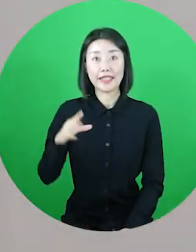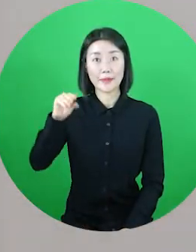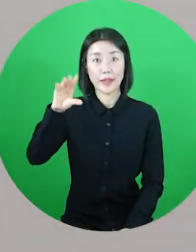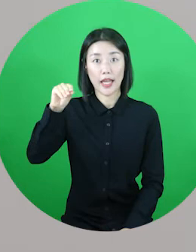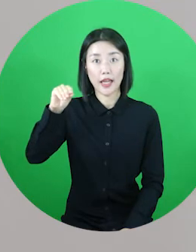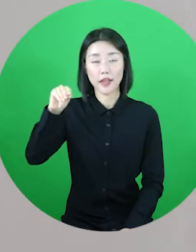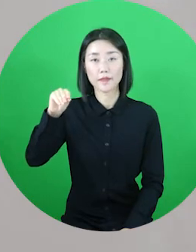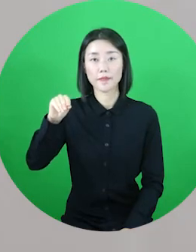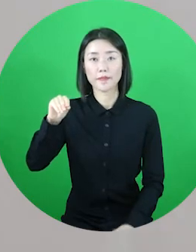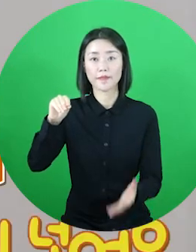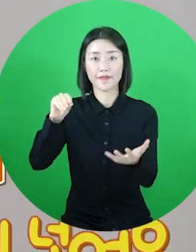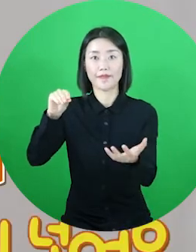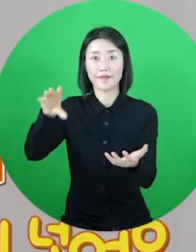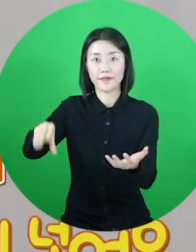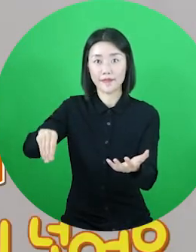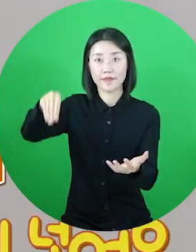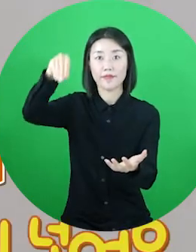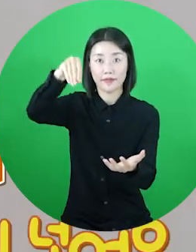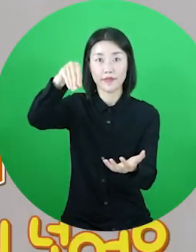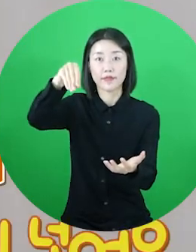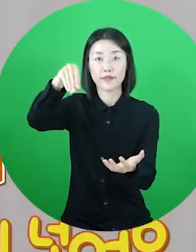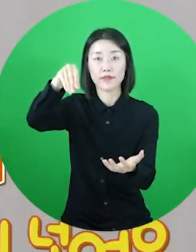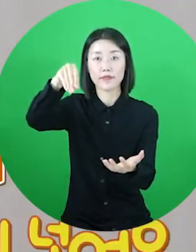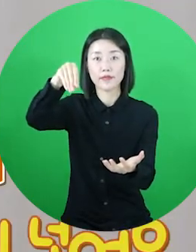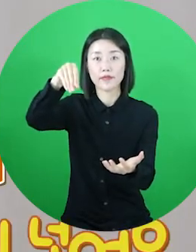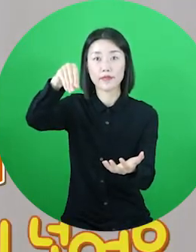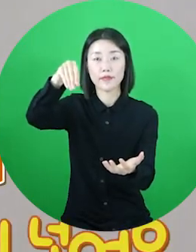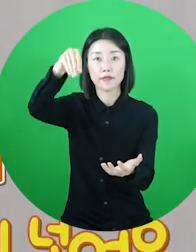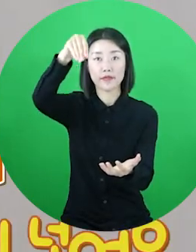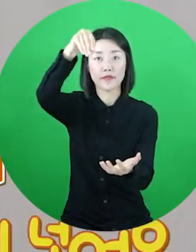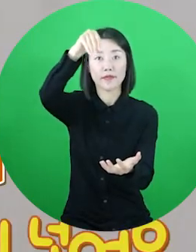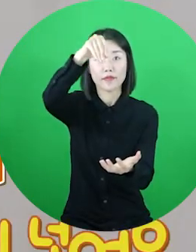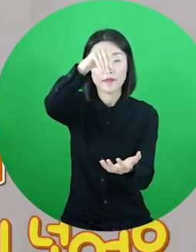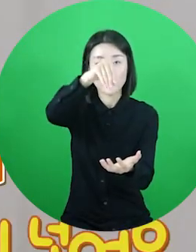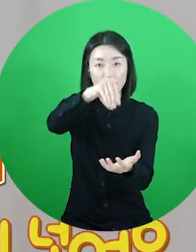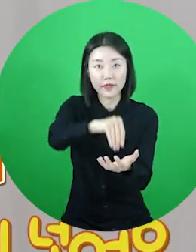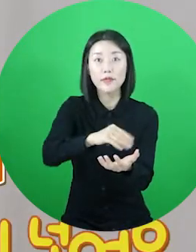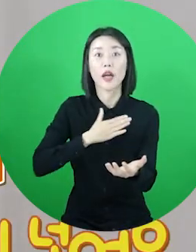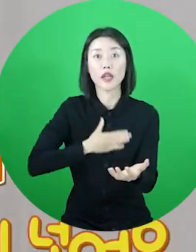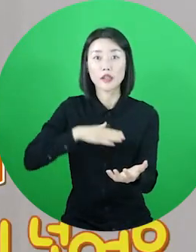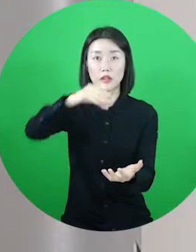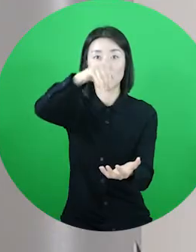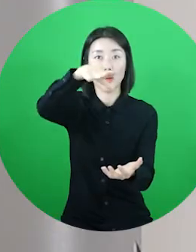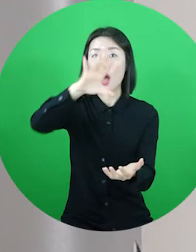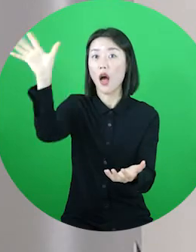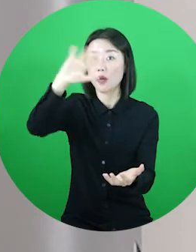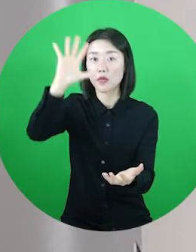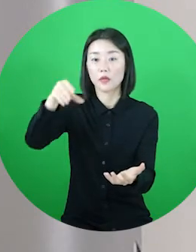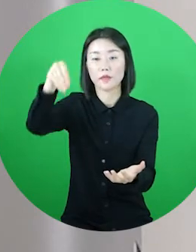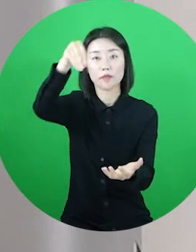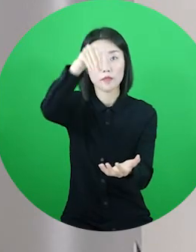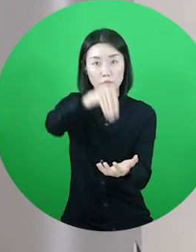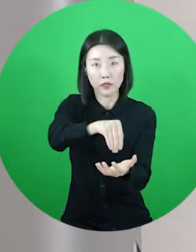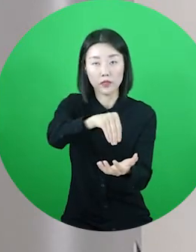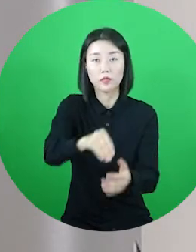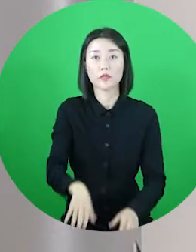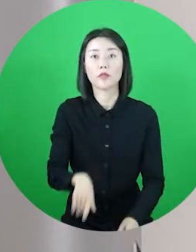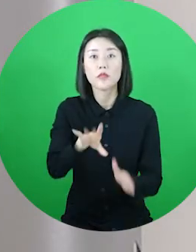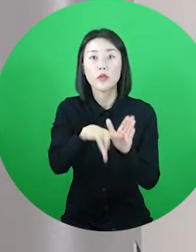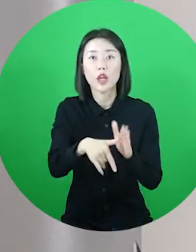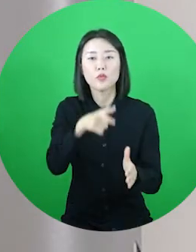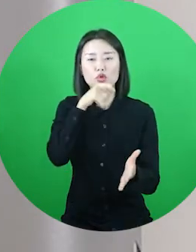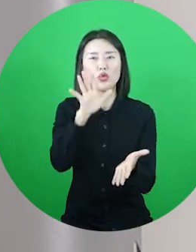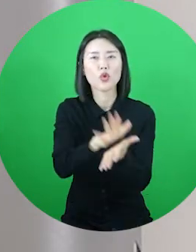집게로 우동면을 집어서 냄비 안으로 조심히 넣어야 해요. 우동면을 넣을 때 국물이